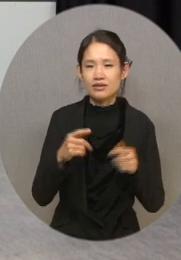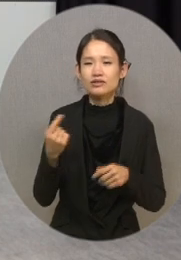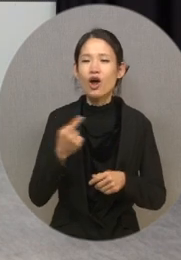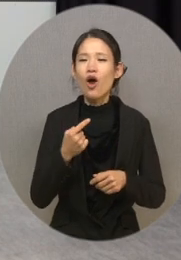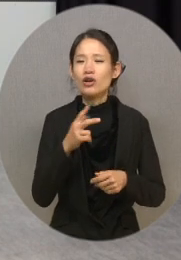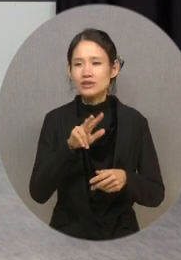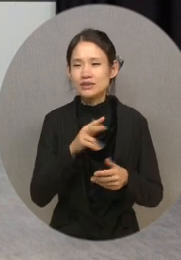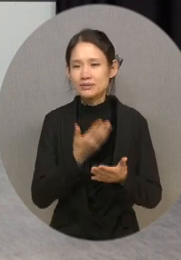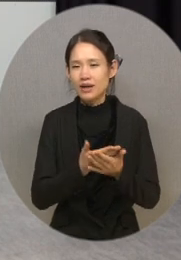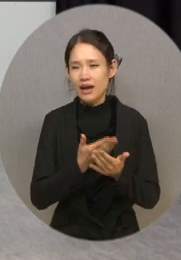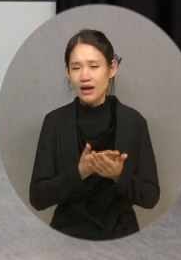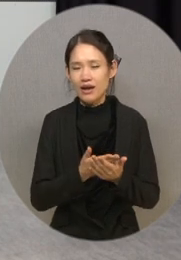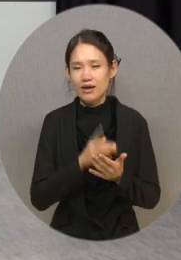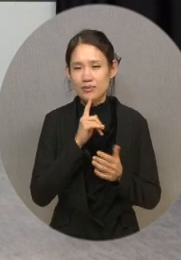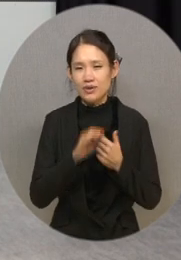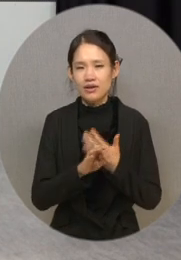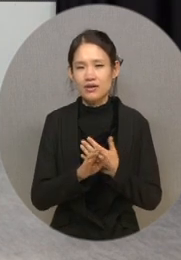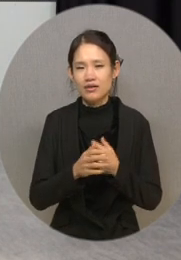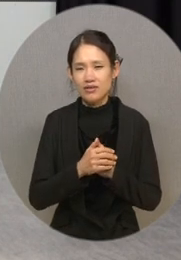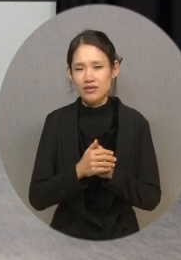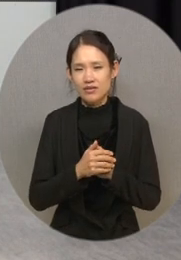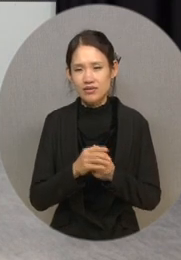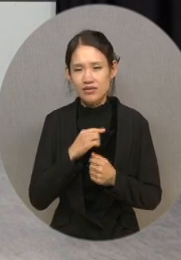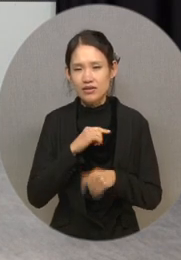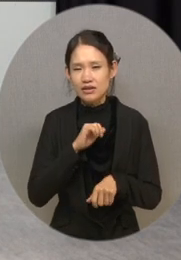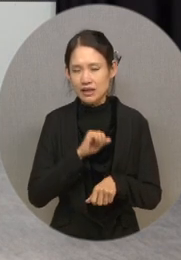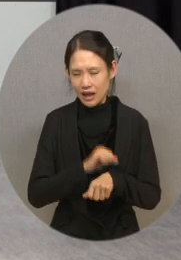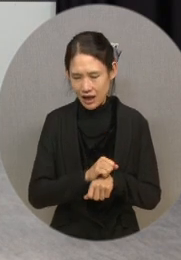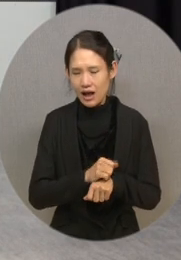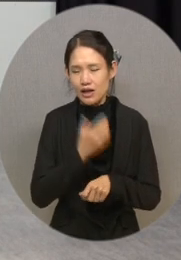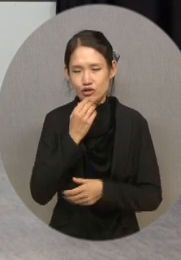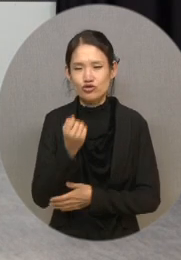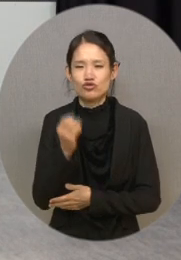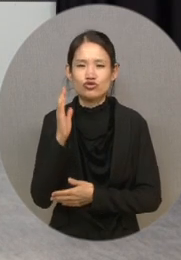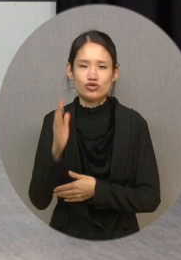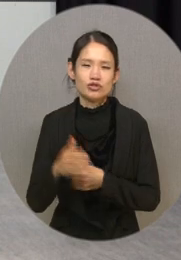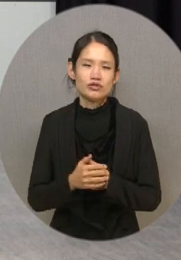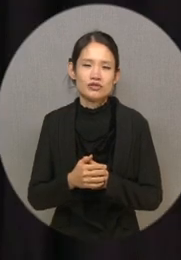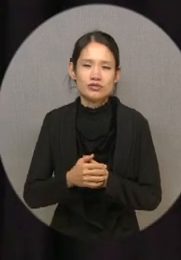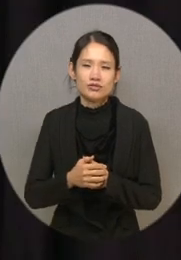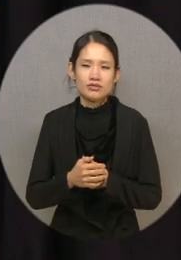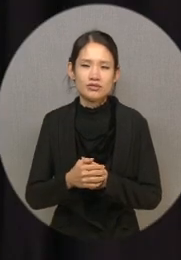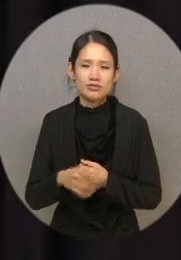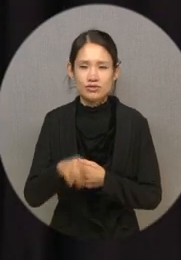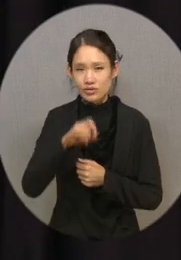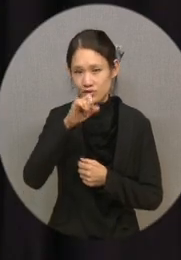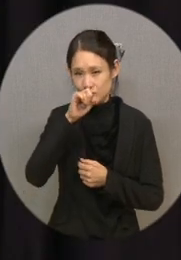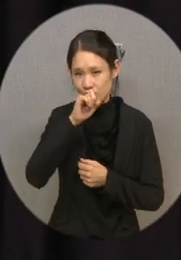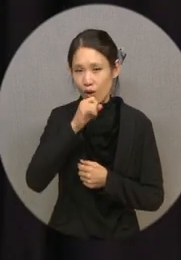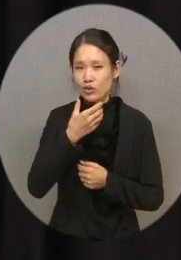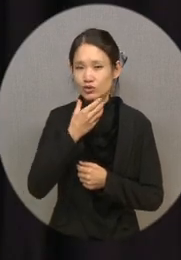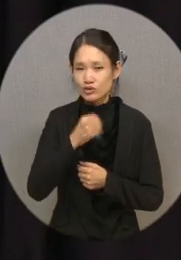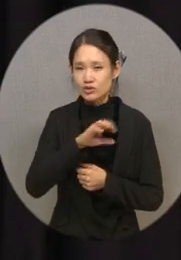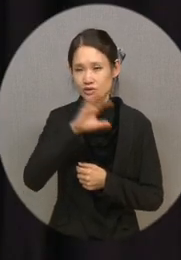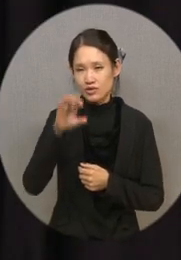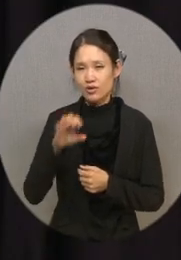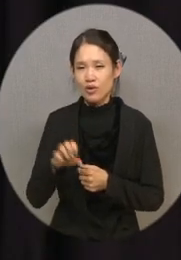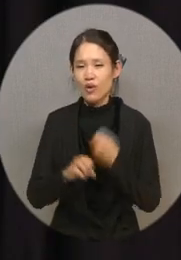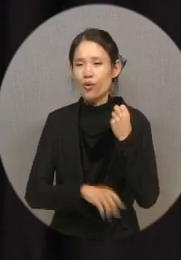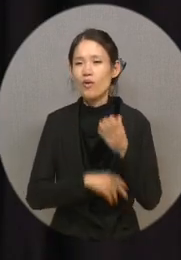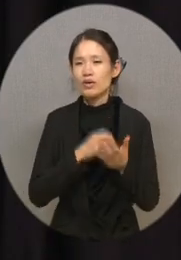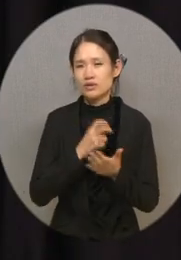원씩 달라. 근데 저는 그게 가장 잘한 축사라고 생각해요. 예. 저는 그게 선순환 복지의 원칙이